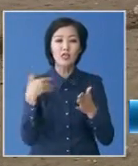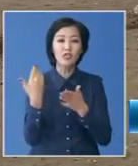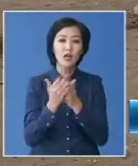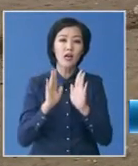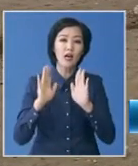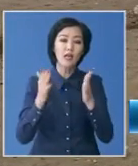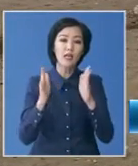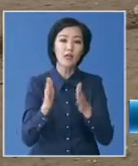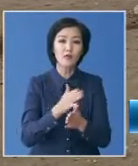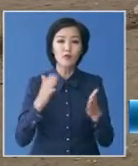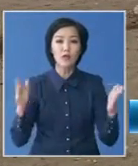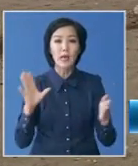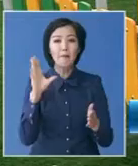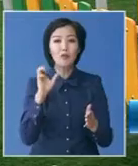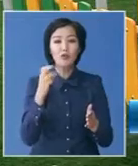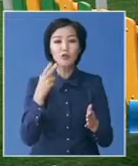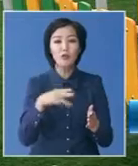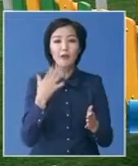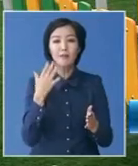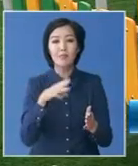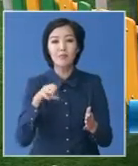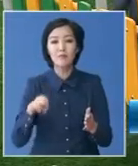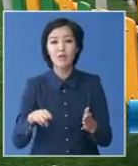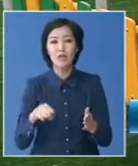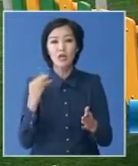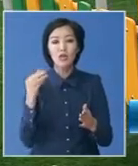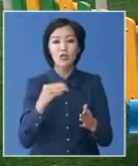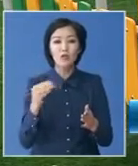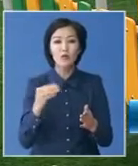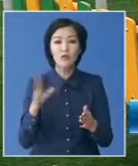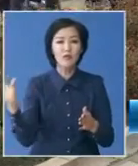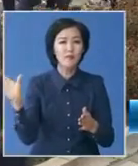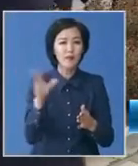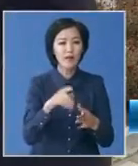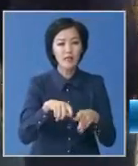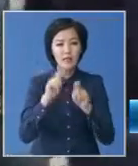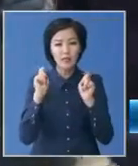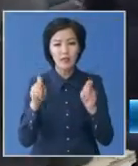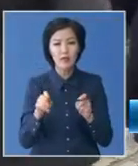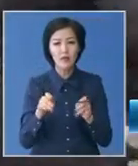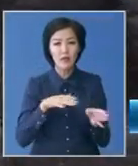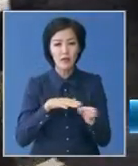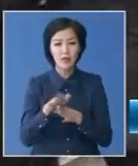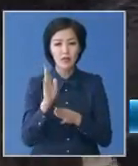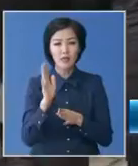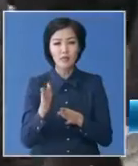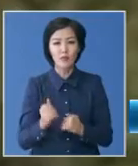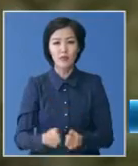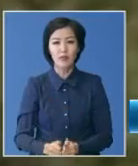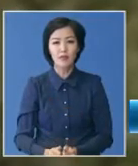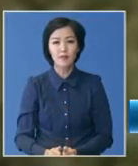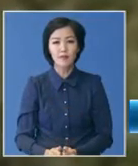жалпы ұзындығы 525 метр. Демалыс орны 90 айында толығымен пайдалануға беріледі. Жадыра Медетбек, Абзал Нүсіпов,